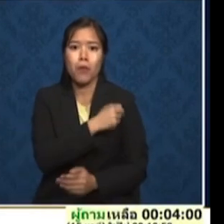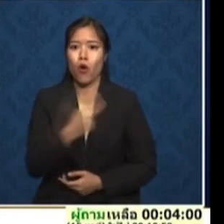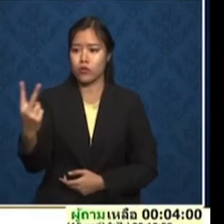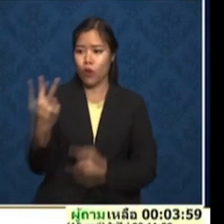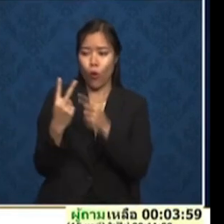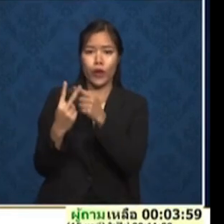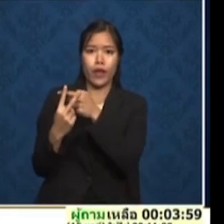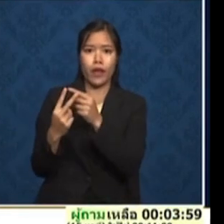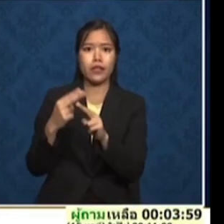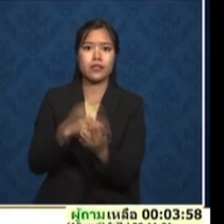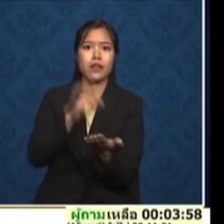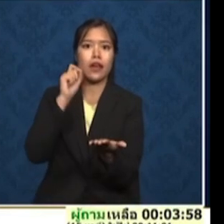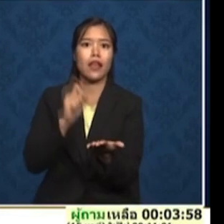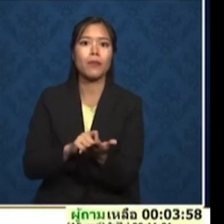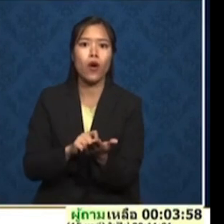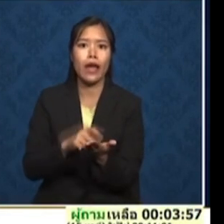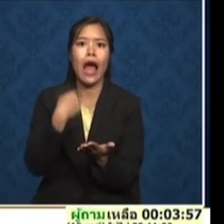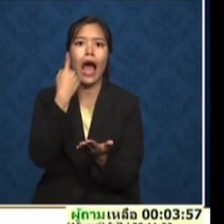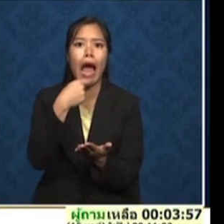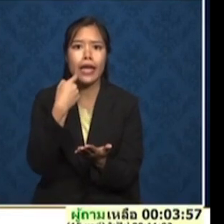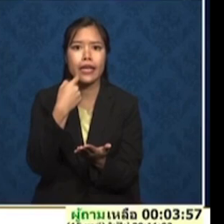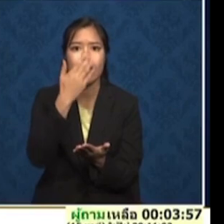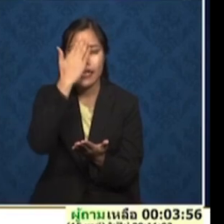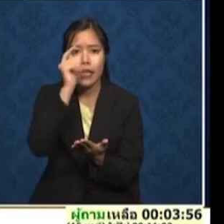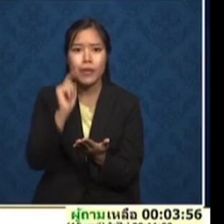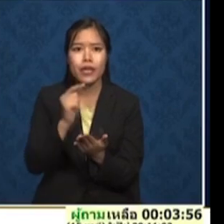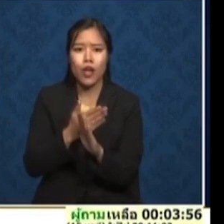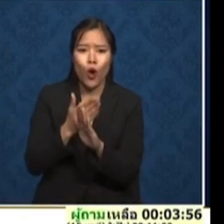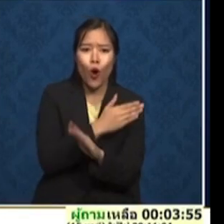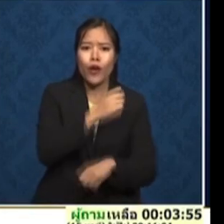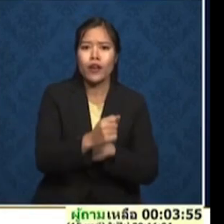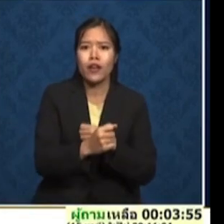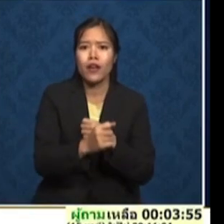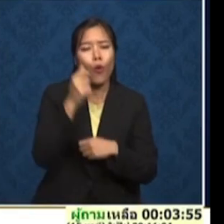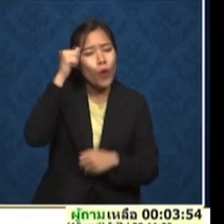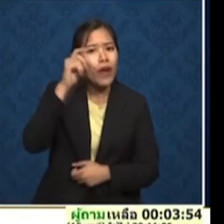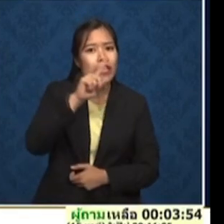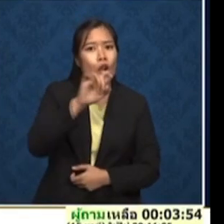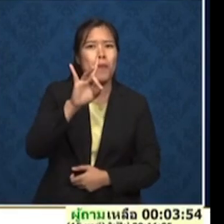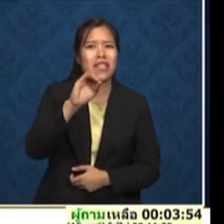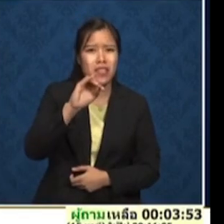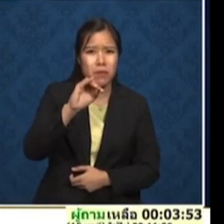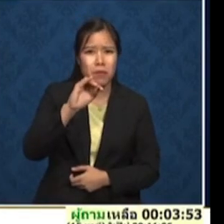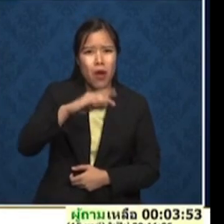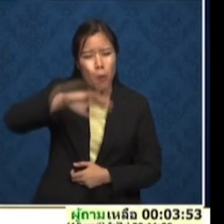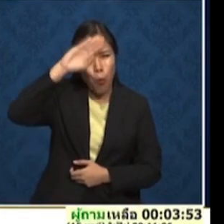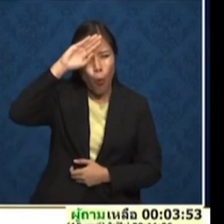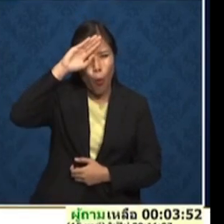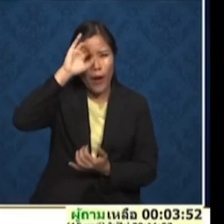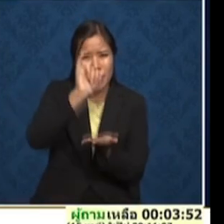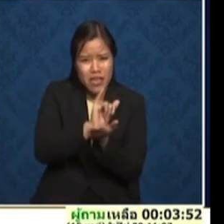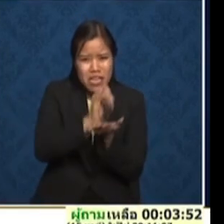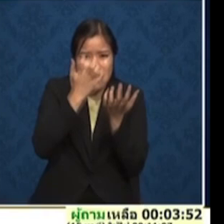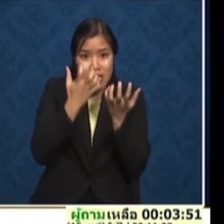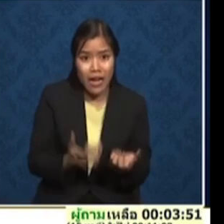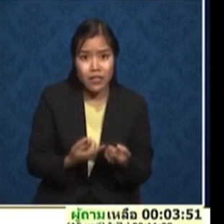ใครเพราะเป็นหมอเทวดาที่ก่อน 180วันเข้าไปอาการเจ็บป่วยสาหัสแต่พอครบ 180วันหายได้